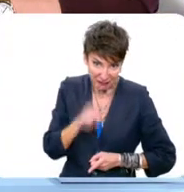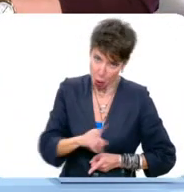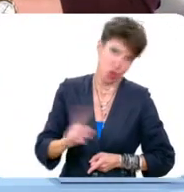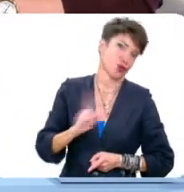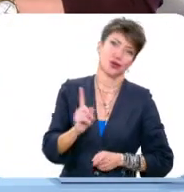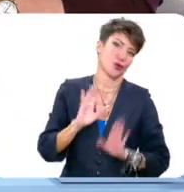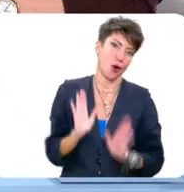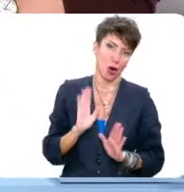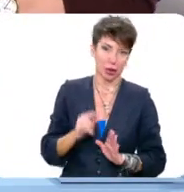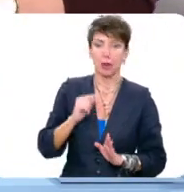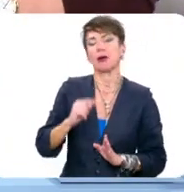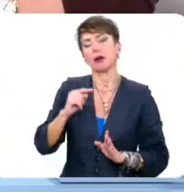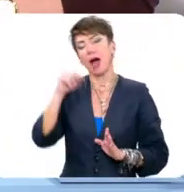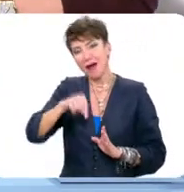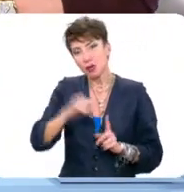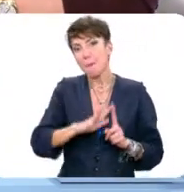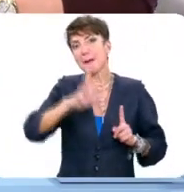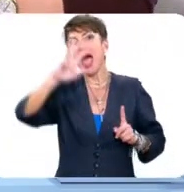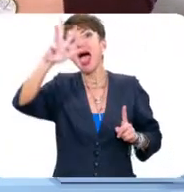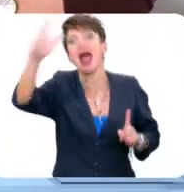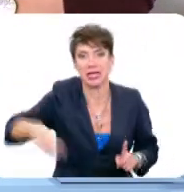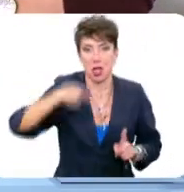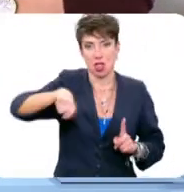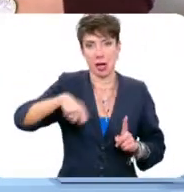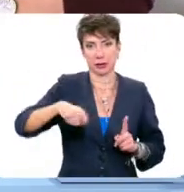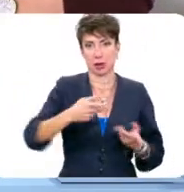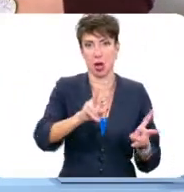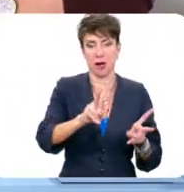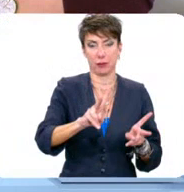την ακούσουμε αυτή τη μητέρα, έτσι με σεβασμό.